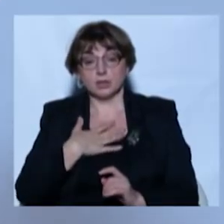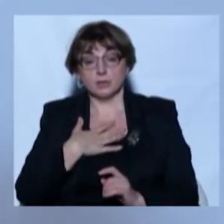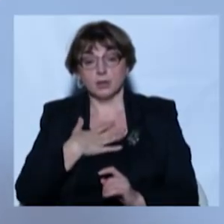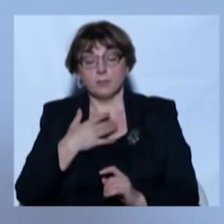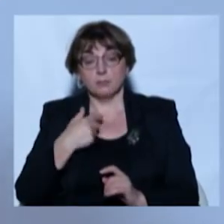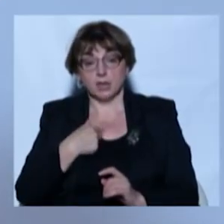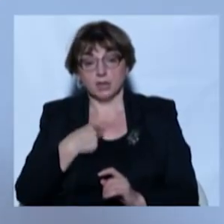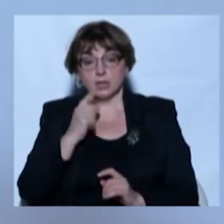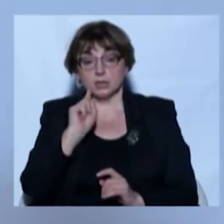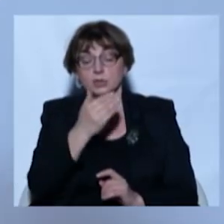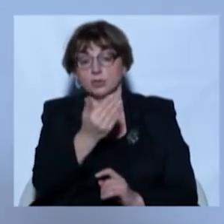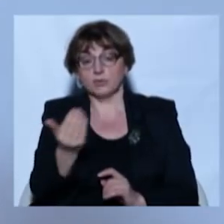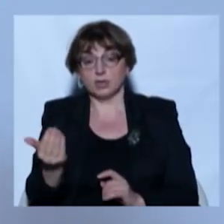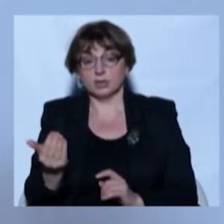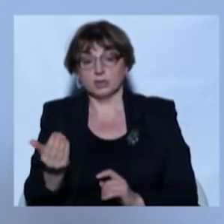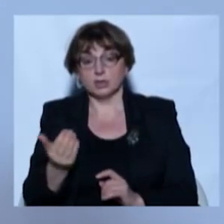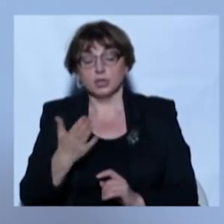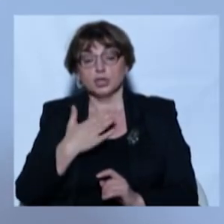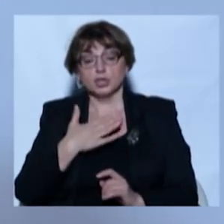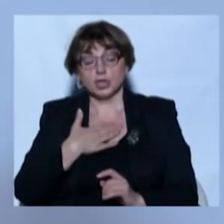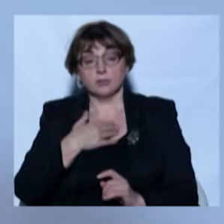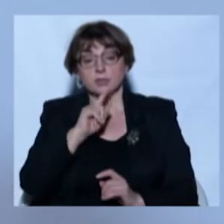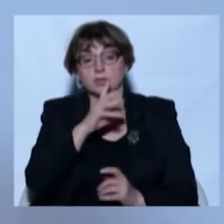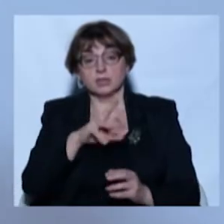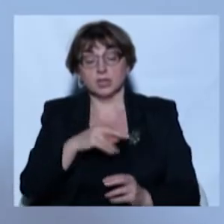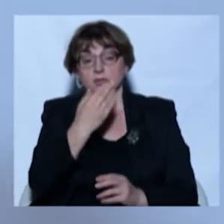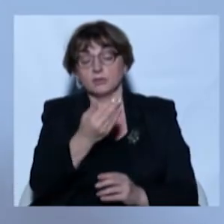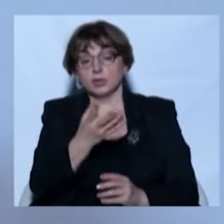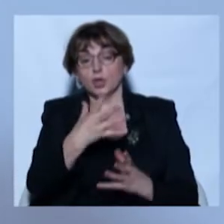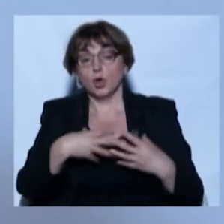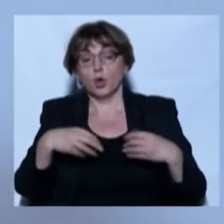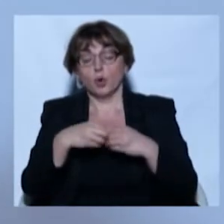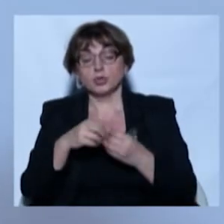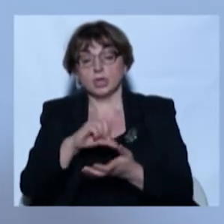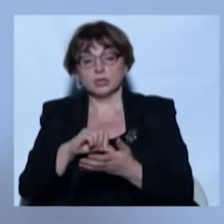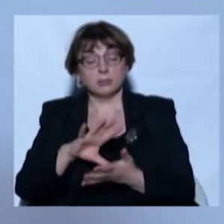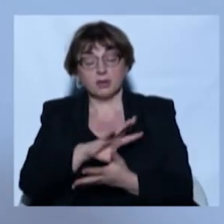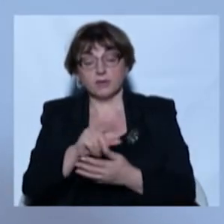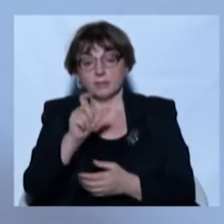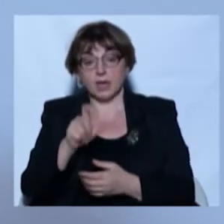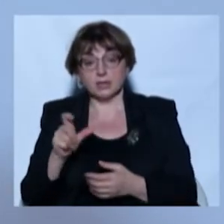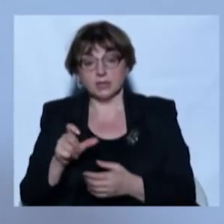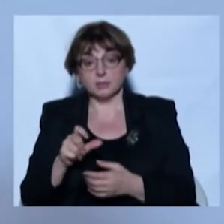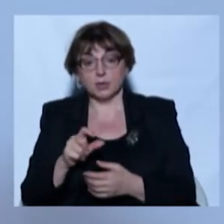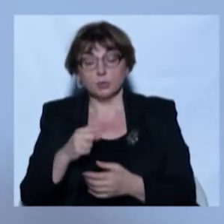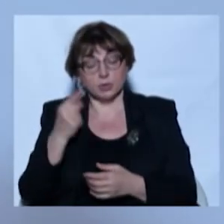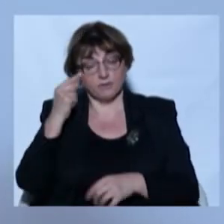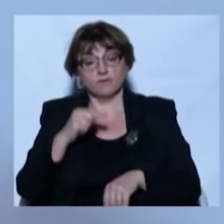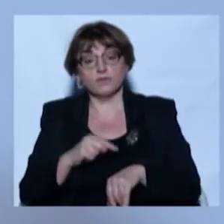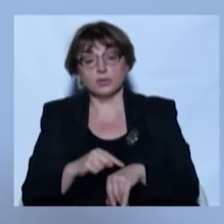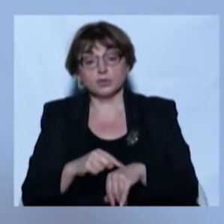მე, თქვენ, ჩემი და თქვენი ოჯახის წევრებმა, ყველა ადამიანმა უნდა